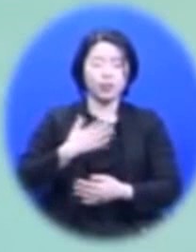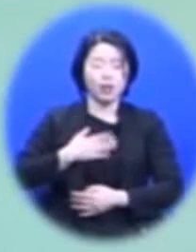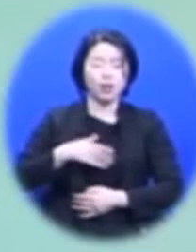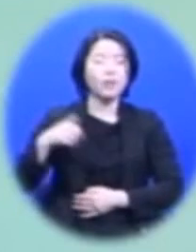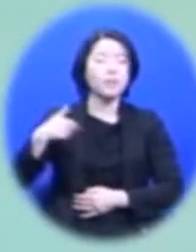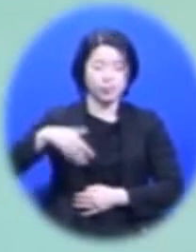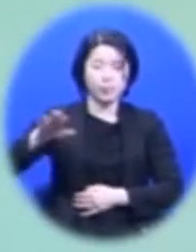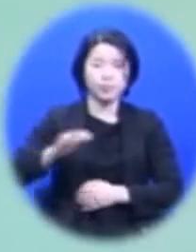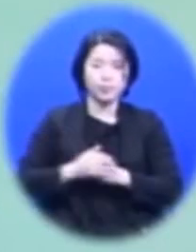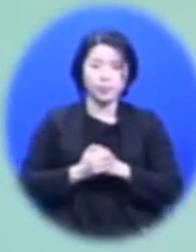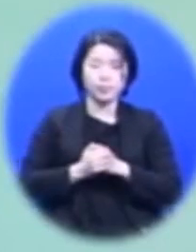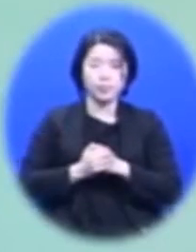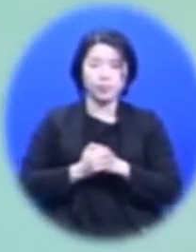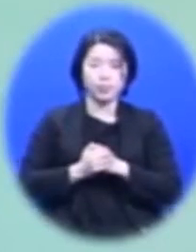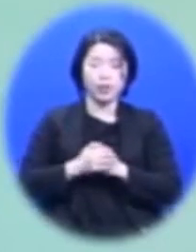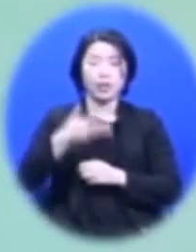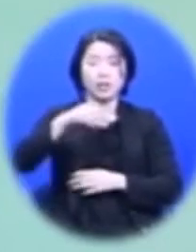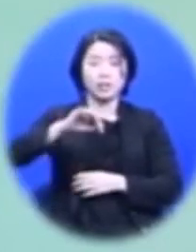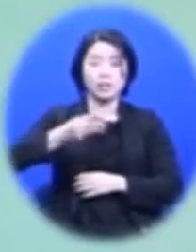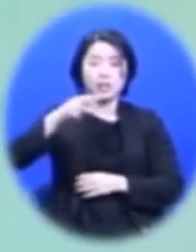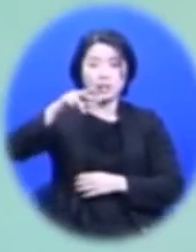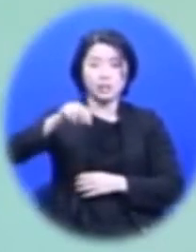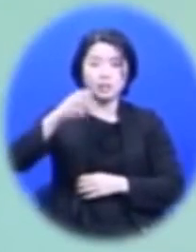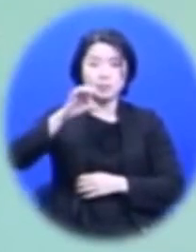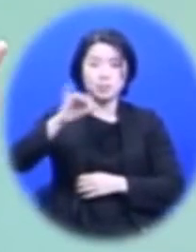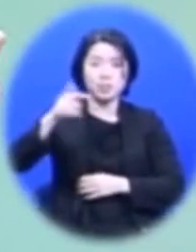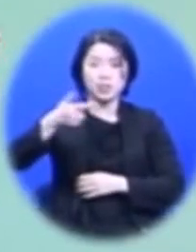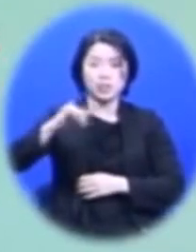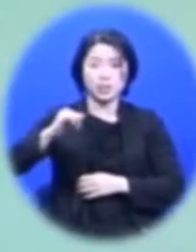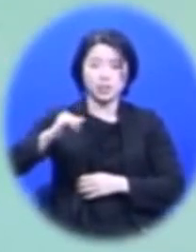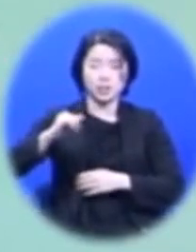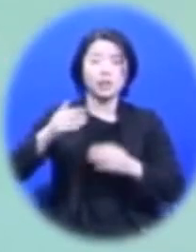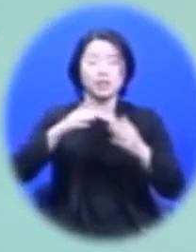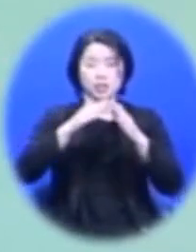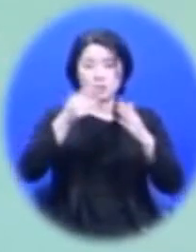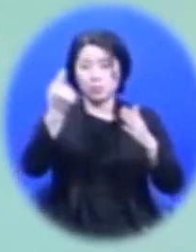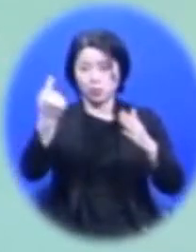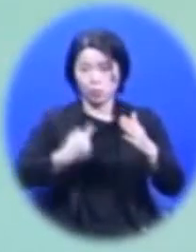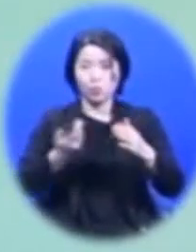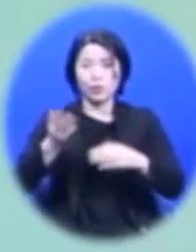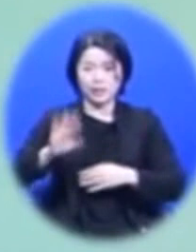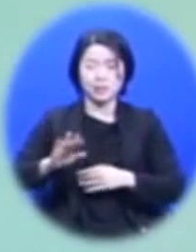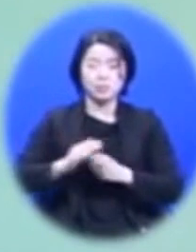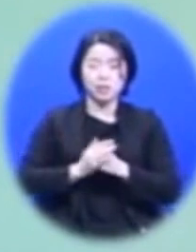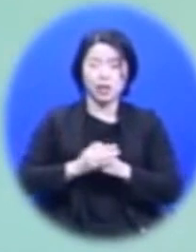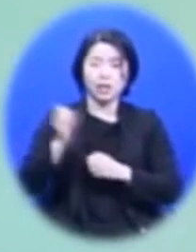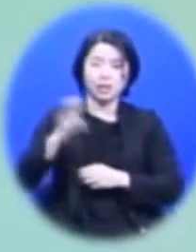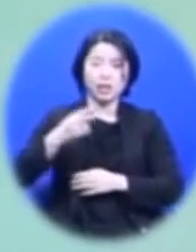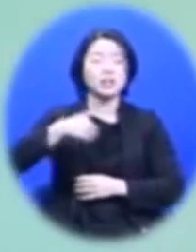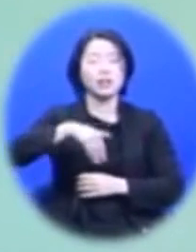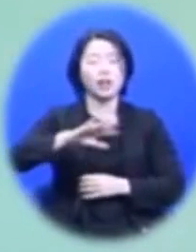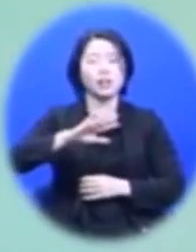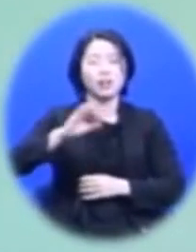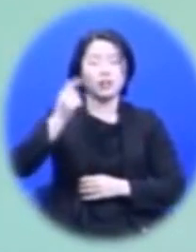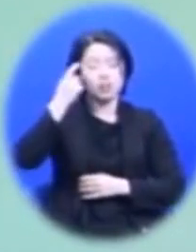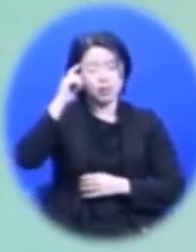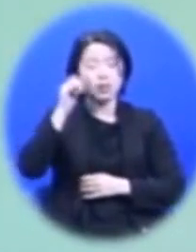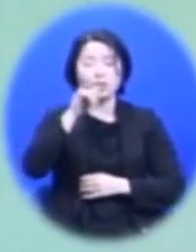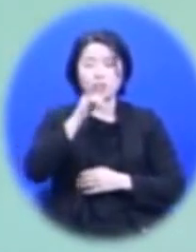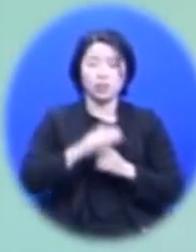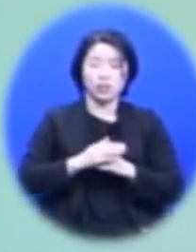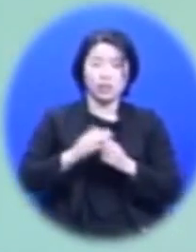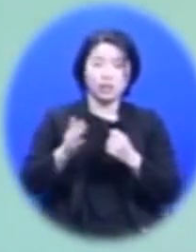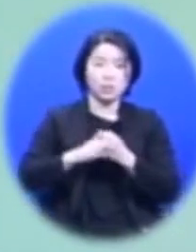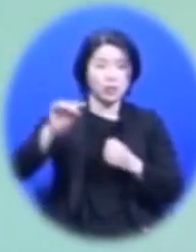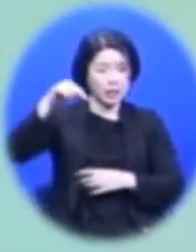그랬대요. 찰스 피니가 그 집에서 나왔지만 다시 가야 될 것 같더래요. 그래서 그